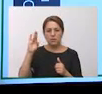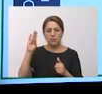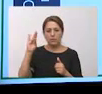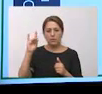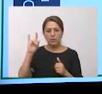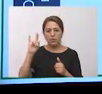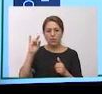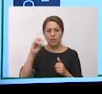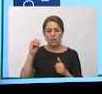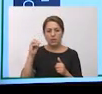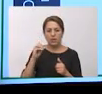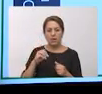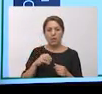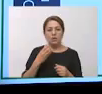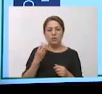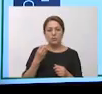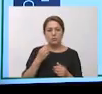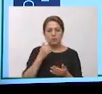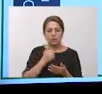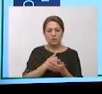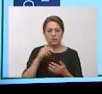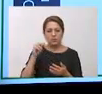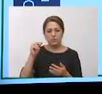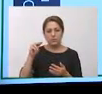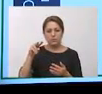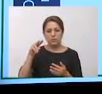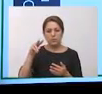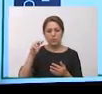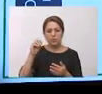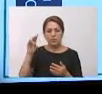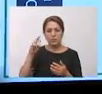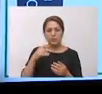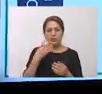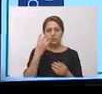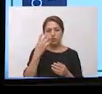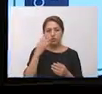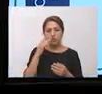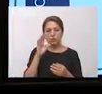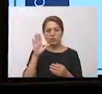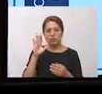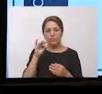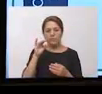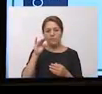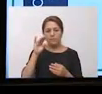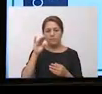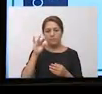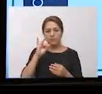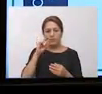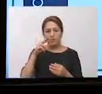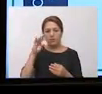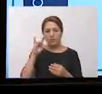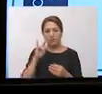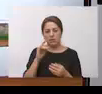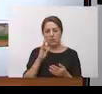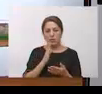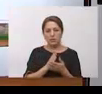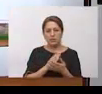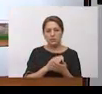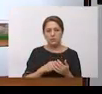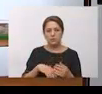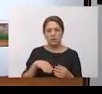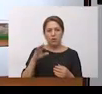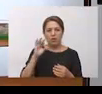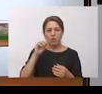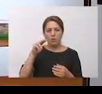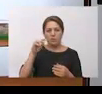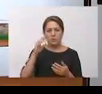членом сказуемым. Таких видов 4. Определенно личные, неопределенно личные,